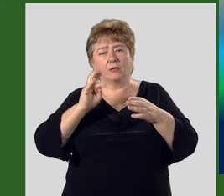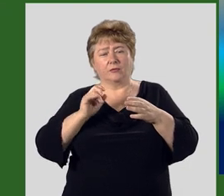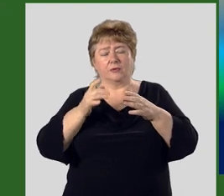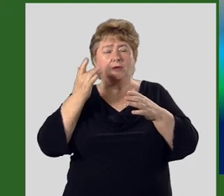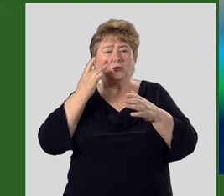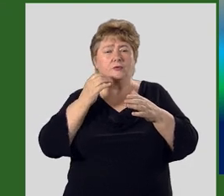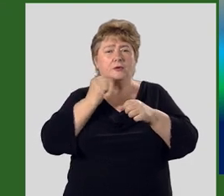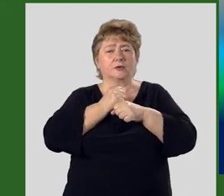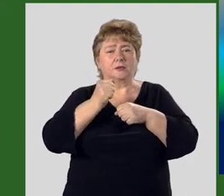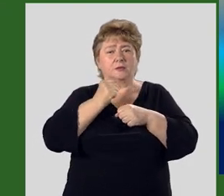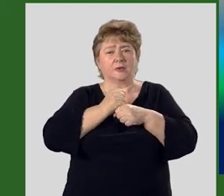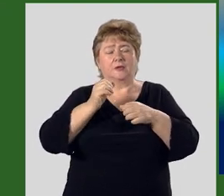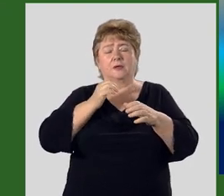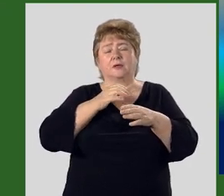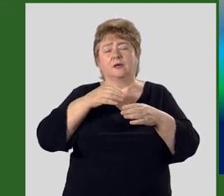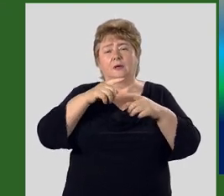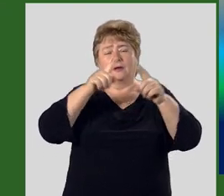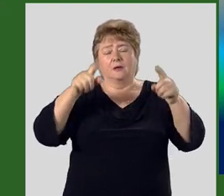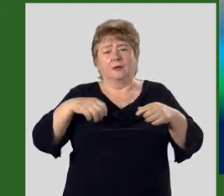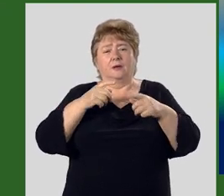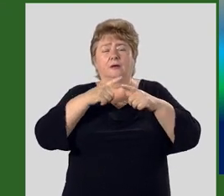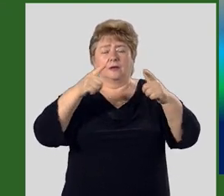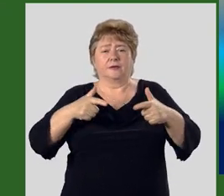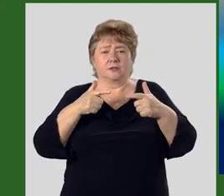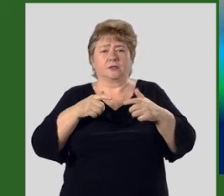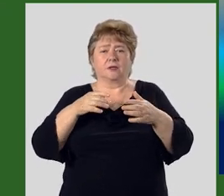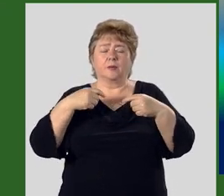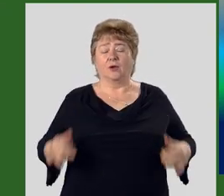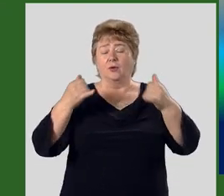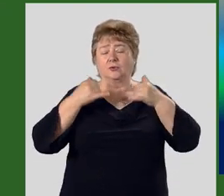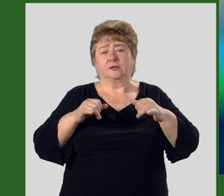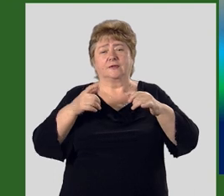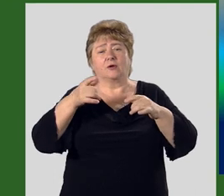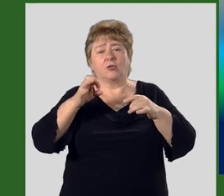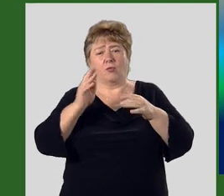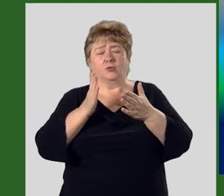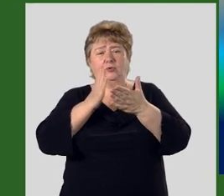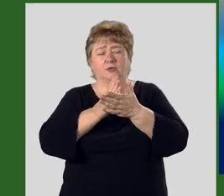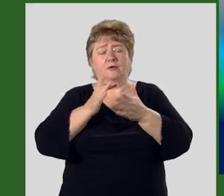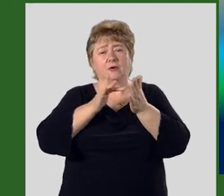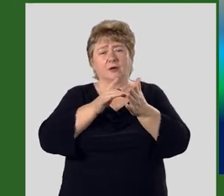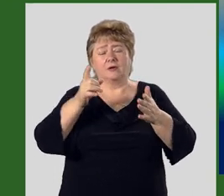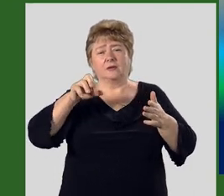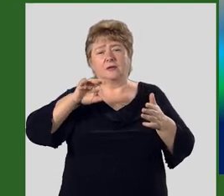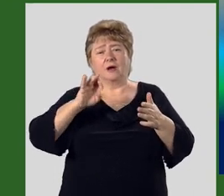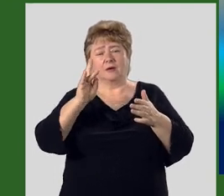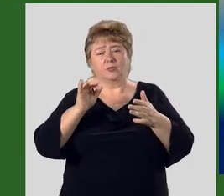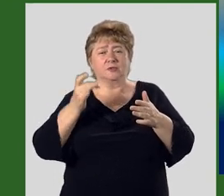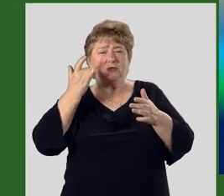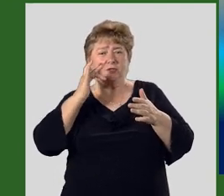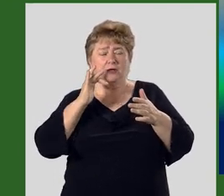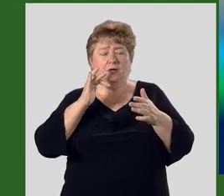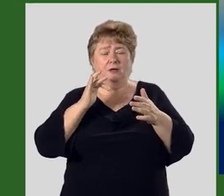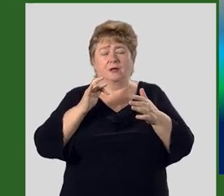которая занимается выпуском картографической продукции. Уникальный глобус находится в городе Ярмут,